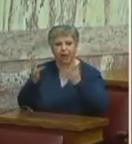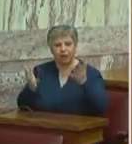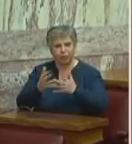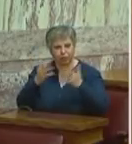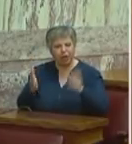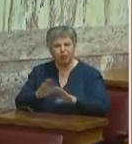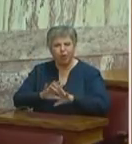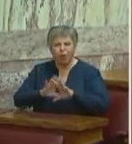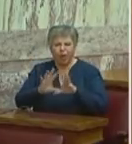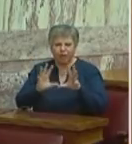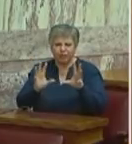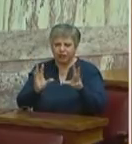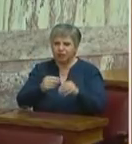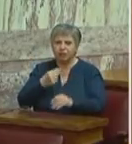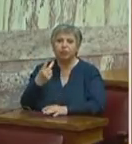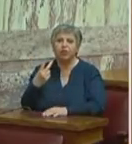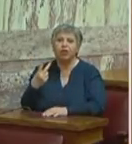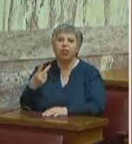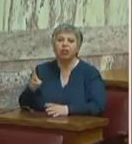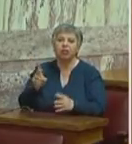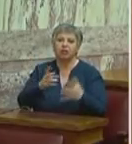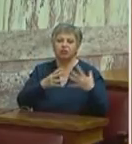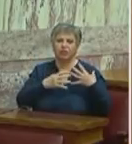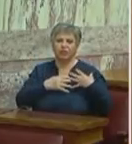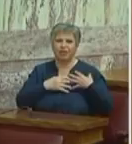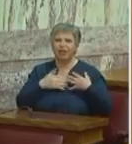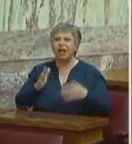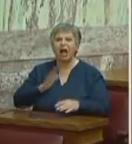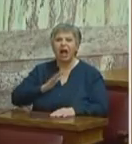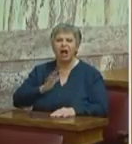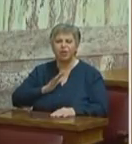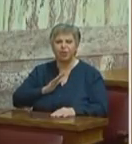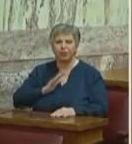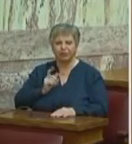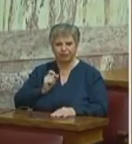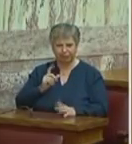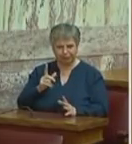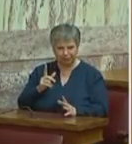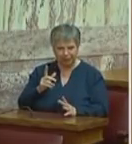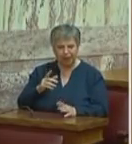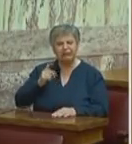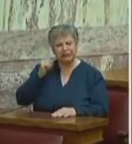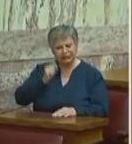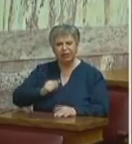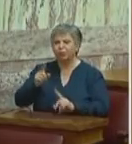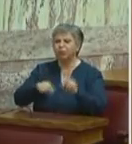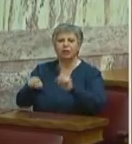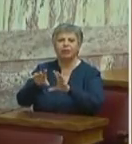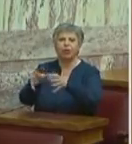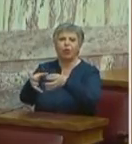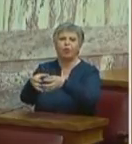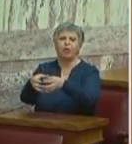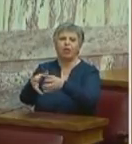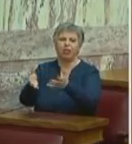Νοβάρτης. Δεν εκπλήσεται ο ελληνικός λαός. Και αυτό, ξέρετε, κυρίες και κύριοι συνάδελφοι,